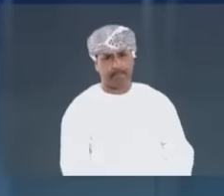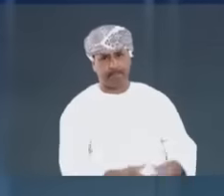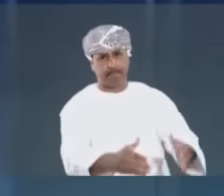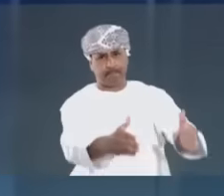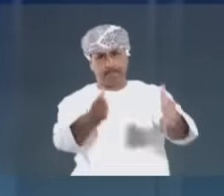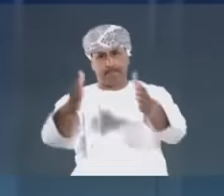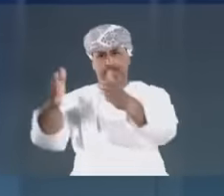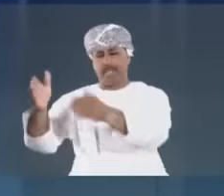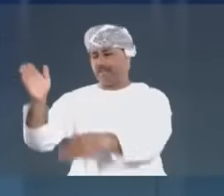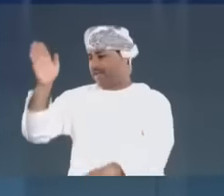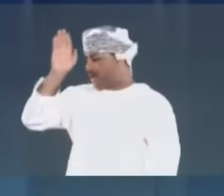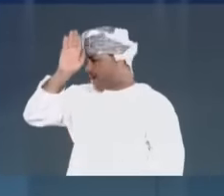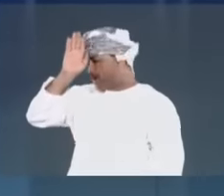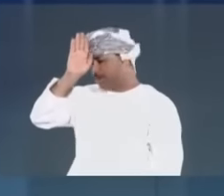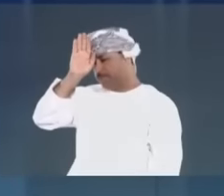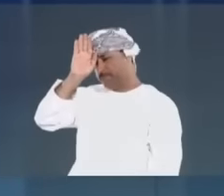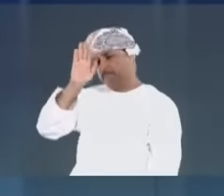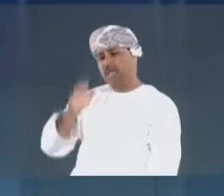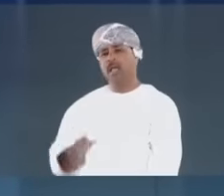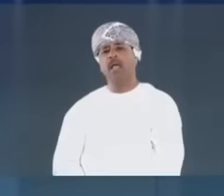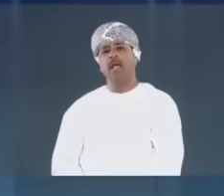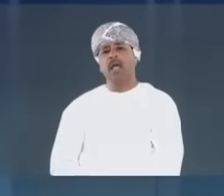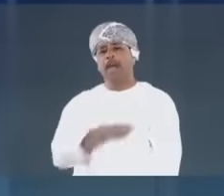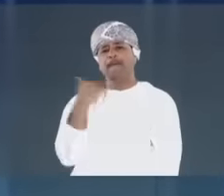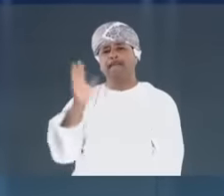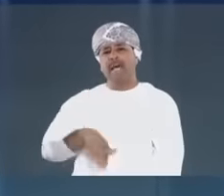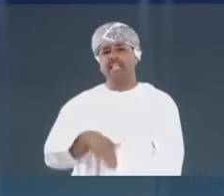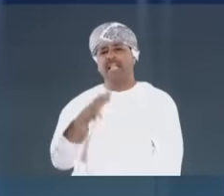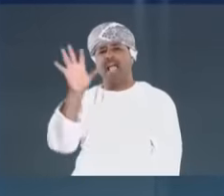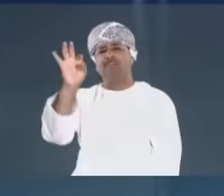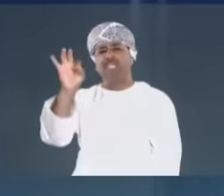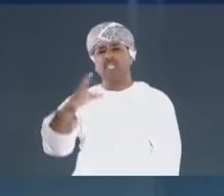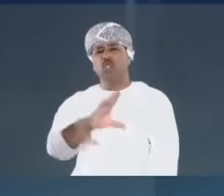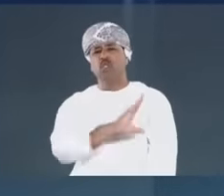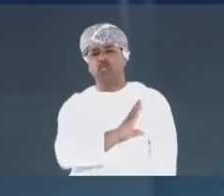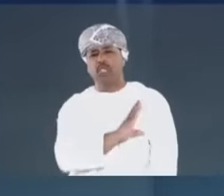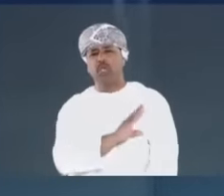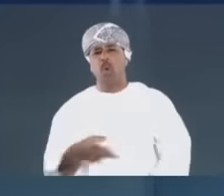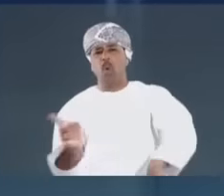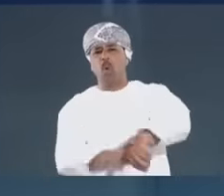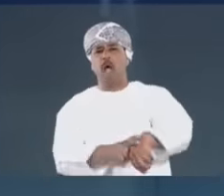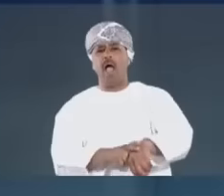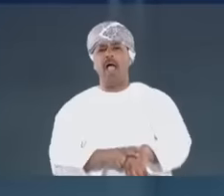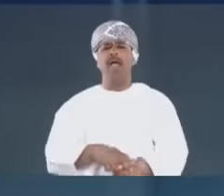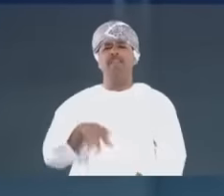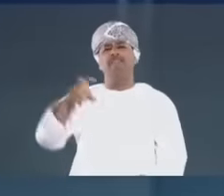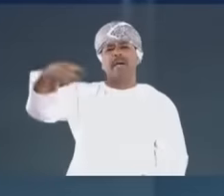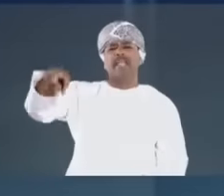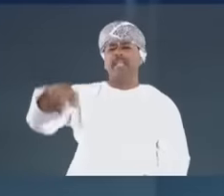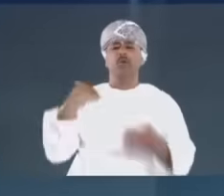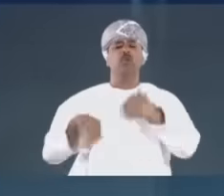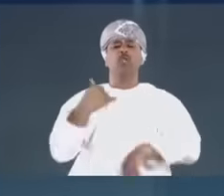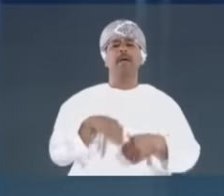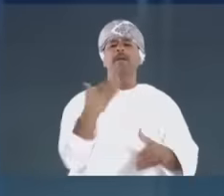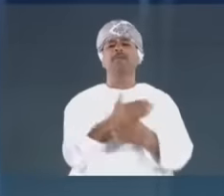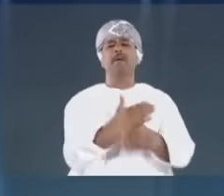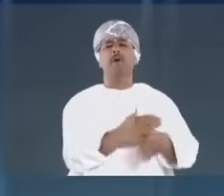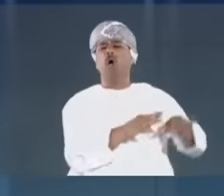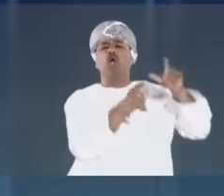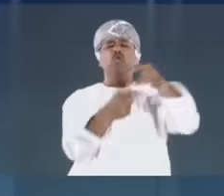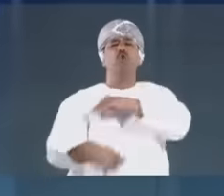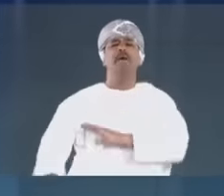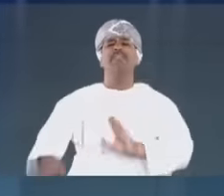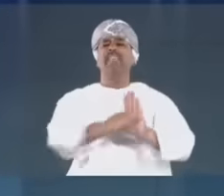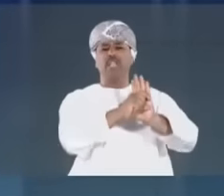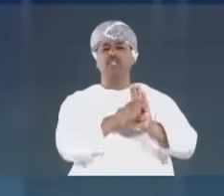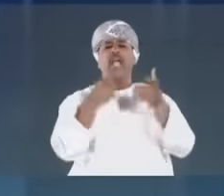وفي الشأن العراقي، قتل 50 جنديا على الأقل وأصيب نحو 80 في هجوم لتنظيم داعش بالرمادي بحسب ما أعلن